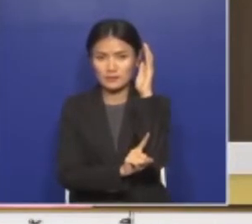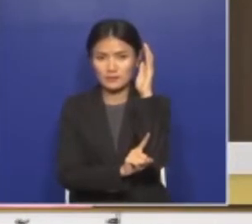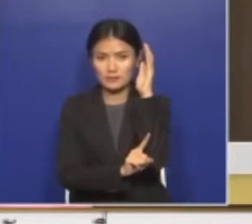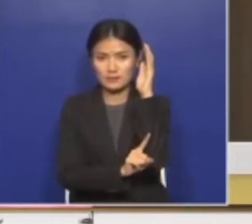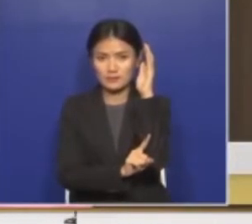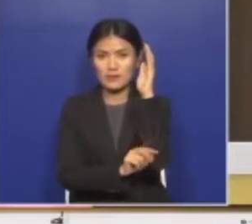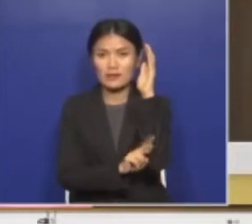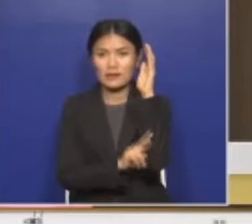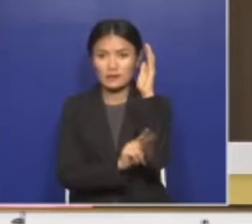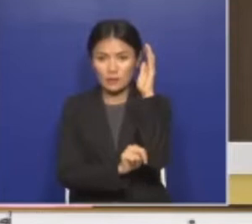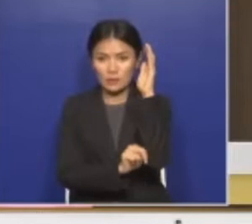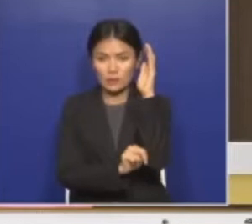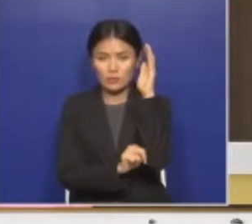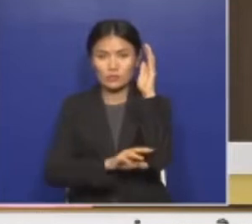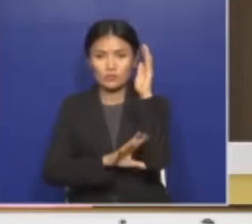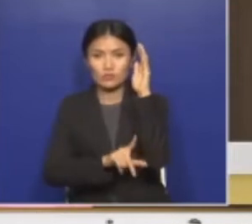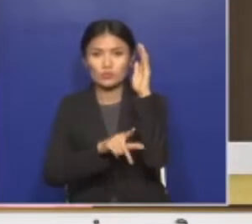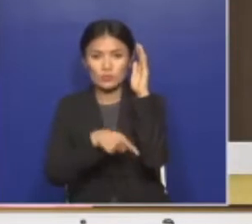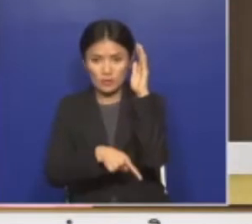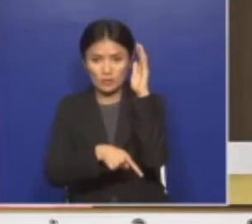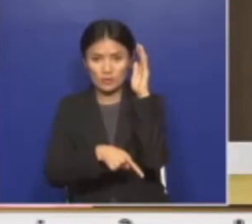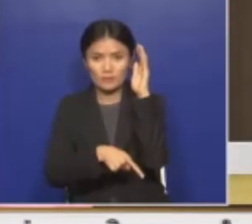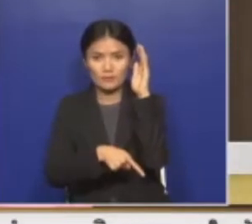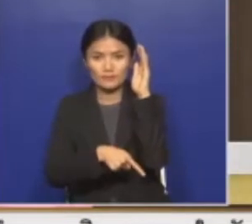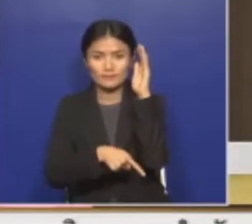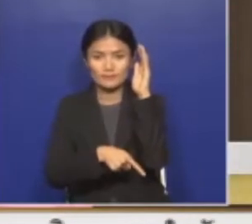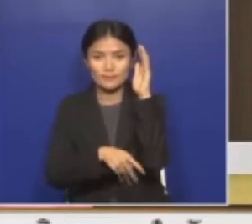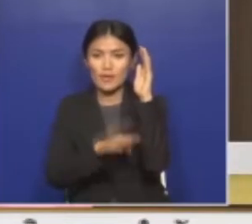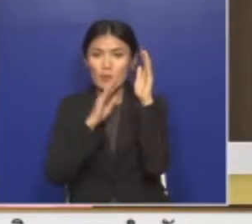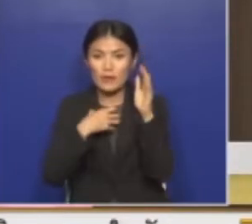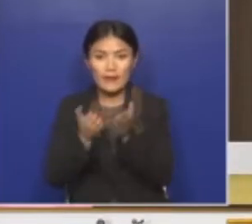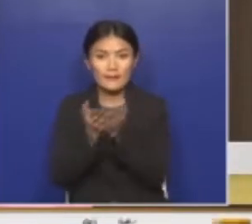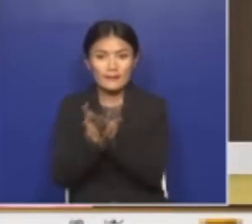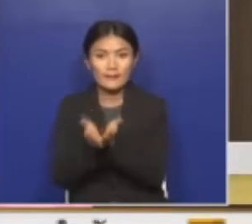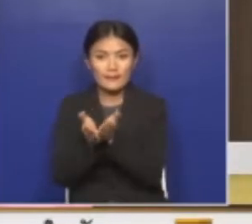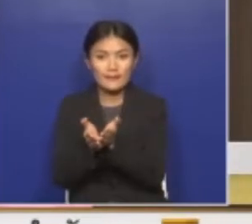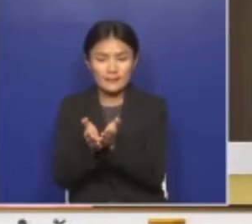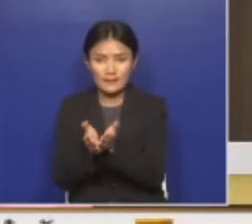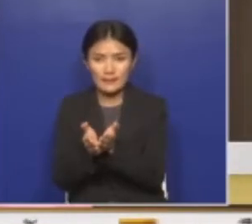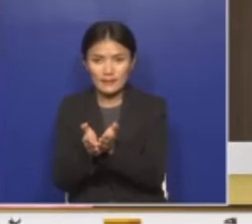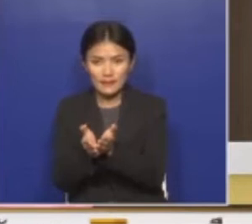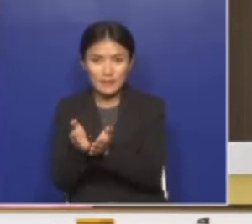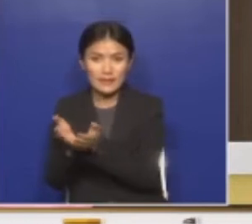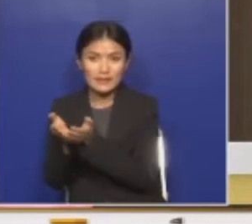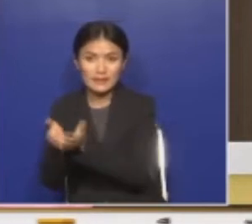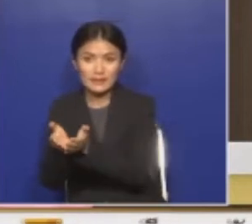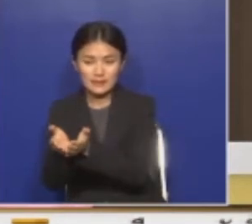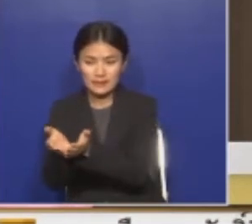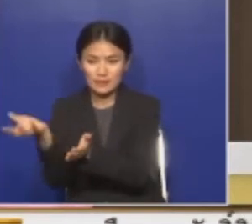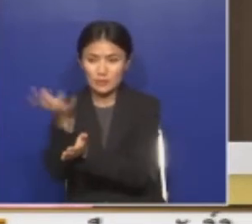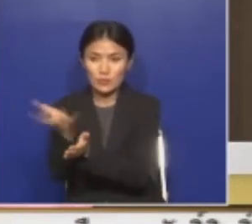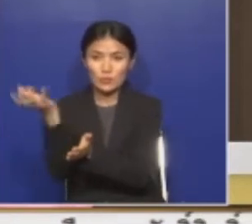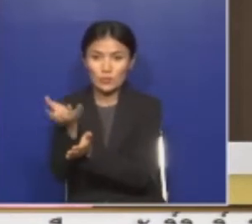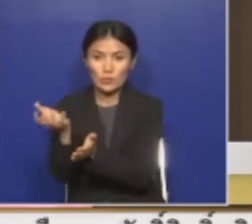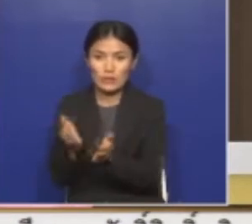ล่าสุดคือระนองชุมพรขอพระท่านจะทำท่าเรือแล้วก็ขนตู้คอนเทนเนอร์นะครับถ้ารู้